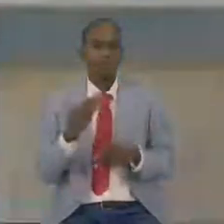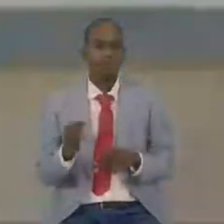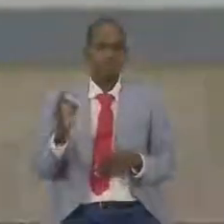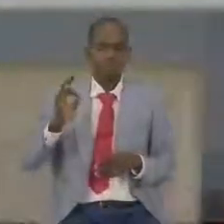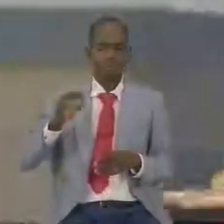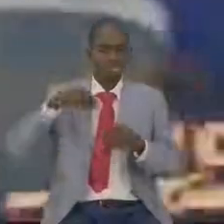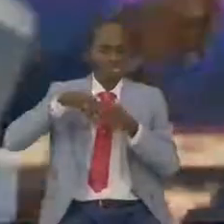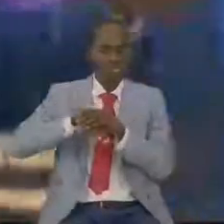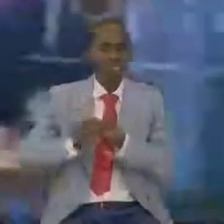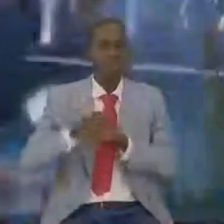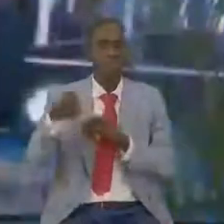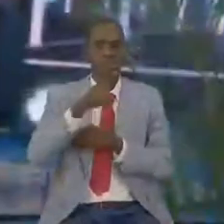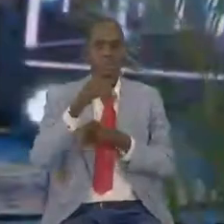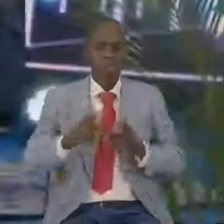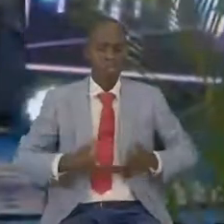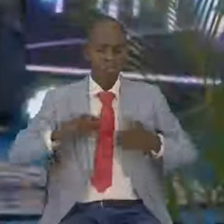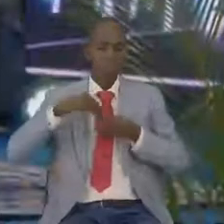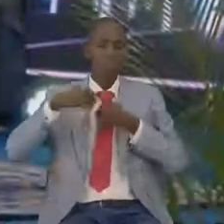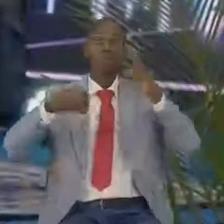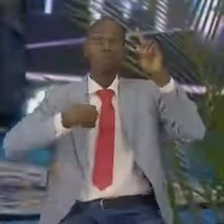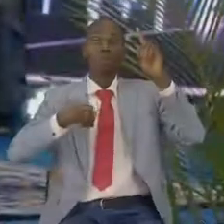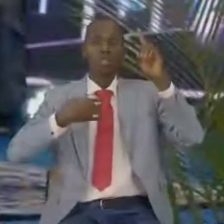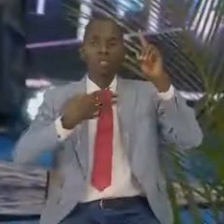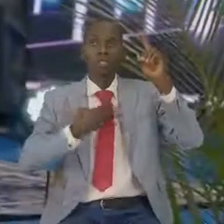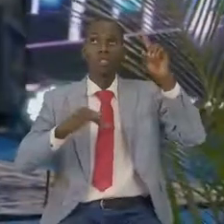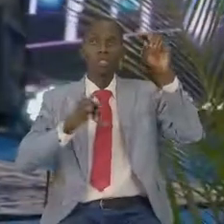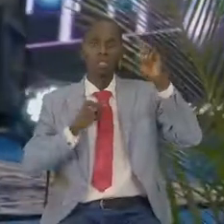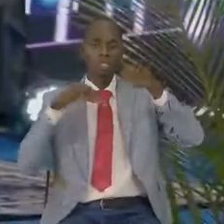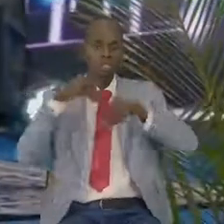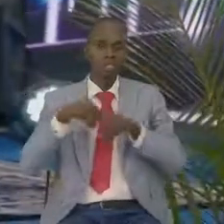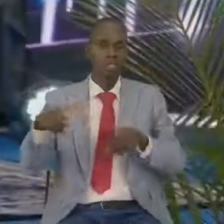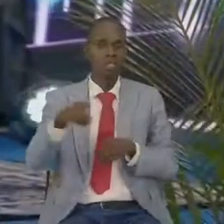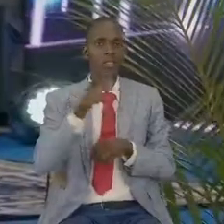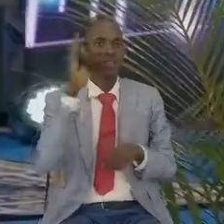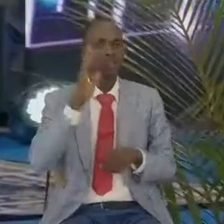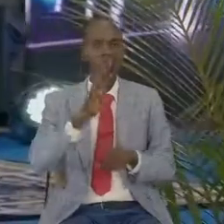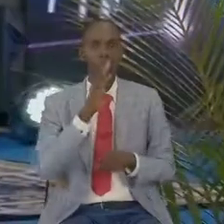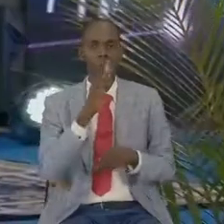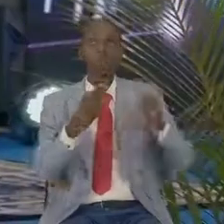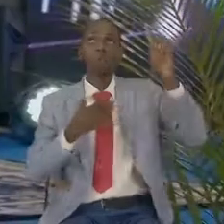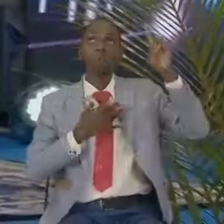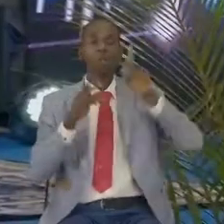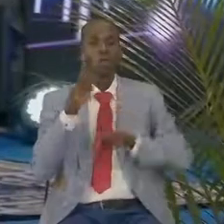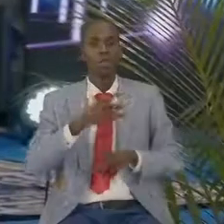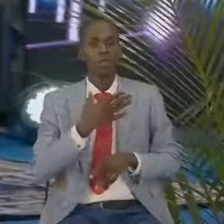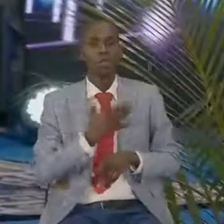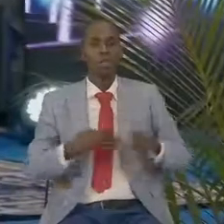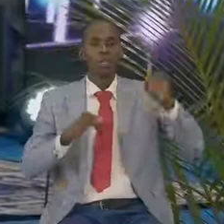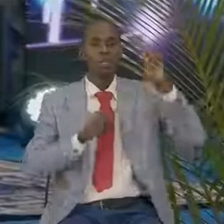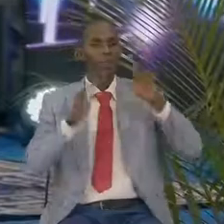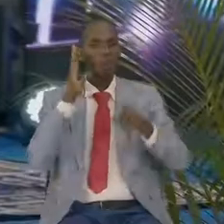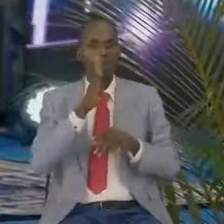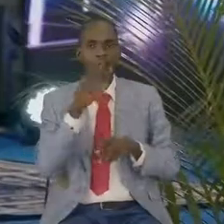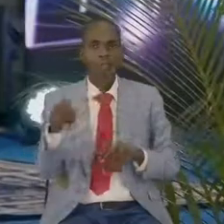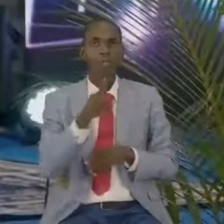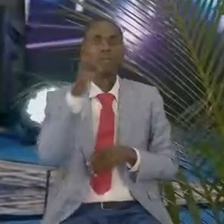Ils vivront en moi et je vivrai en eux. Et ils seront mon peuple et je serai leur Dieu. Voyez